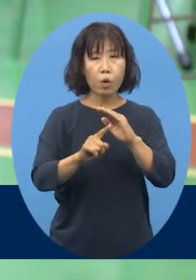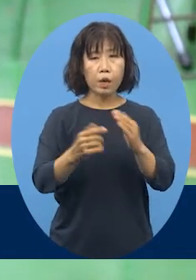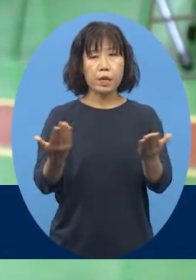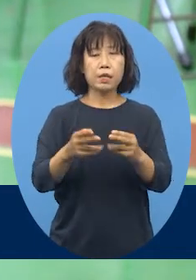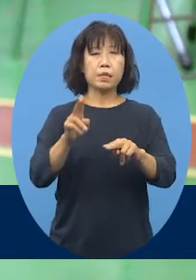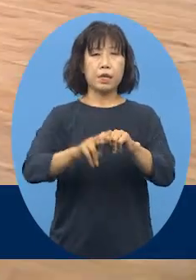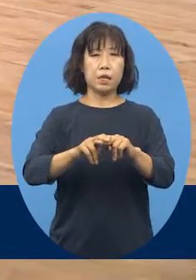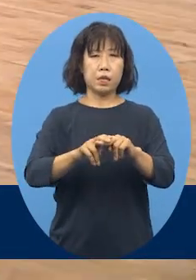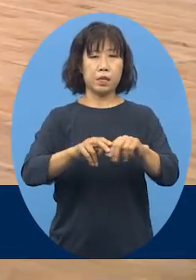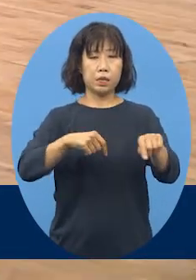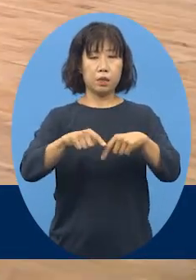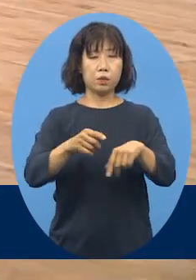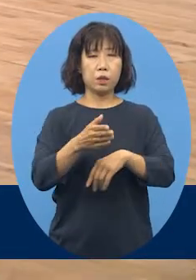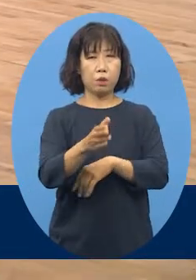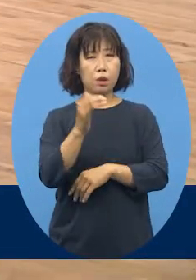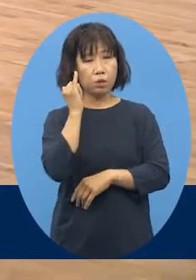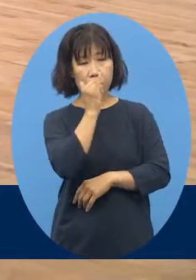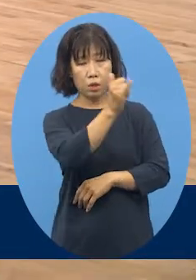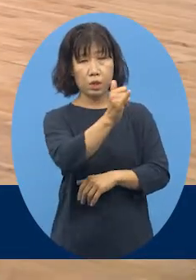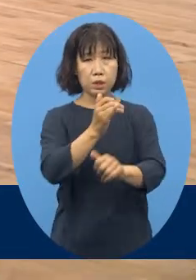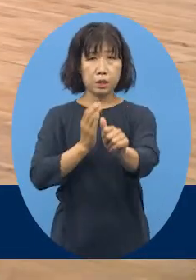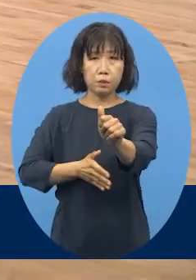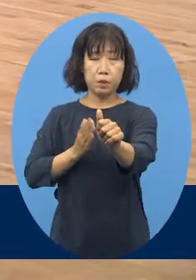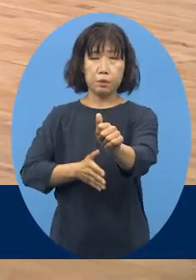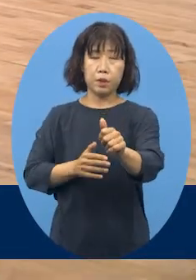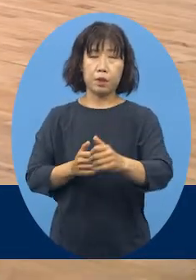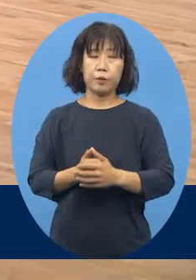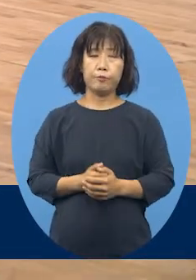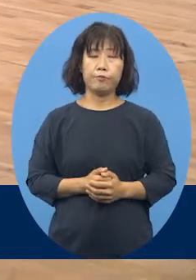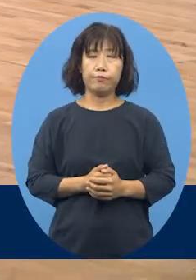자세한 사항은 구청 일자리정책과 로 문의하면 됩니다